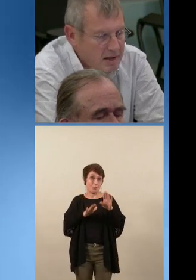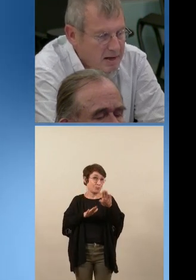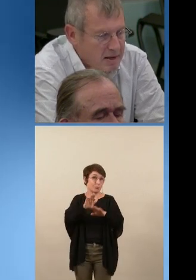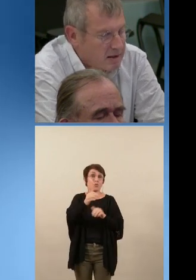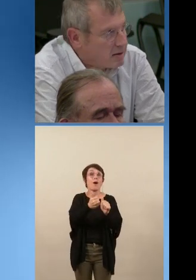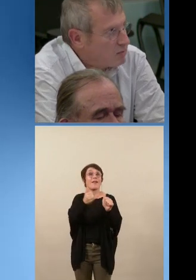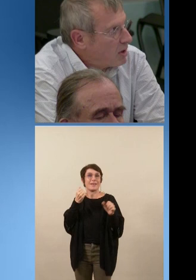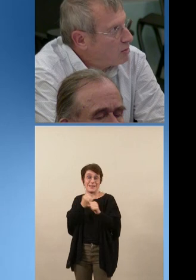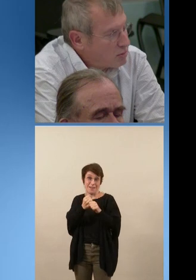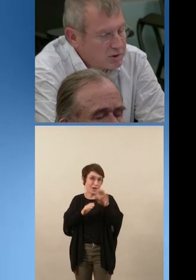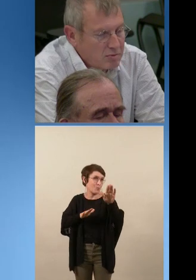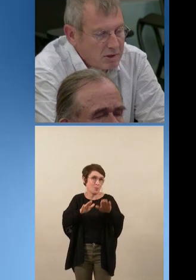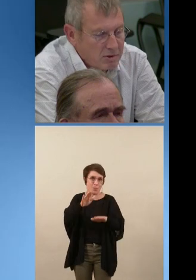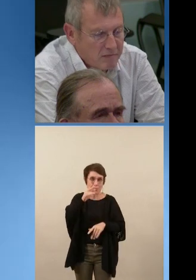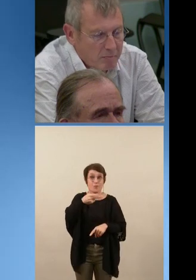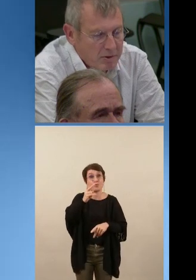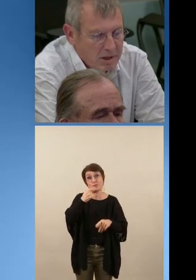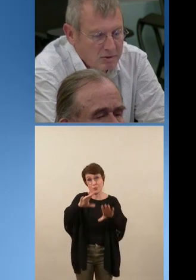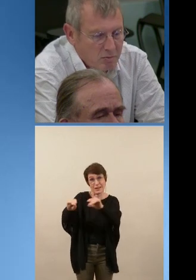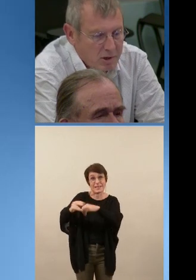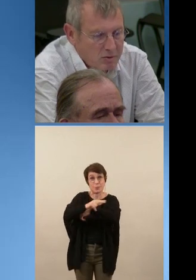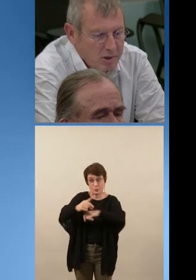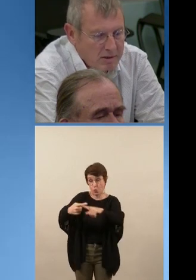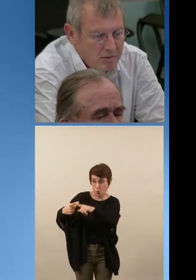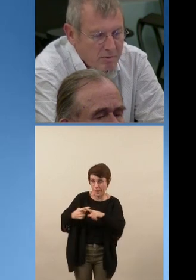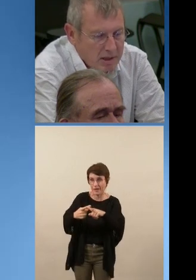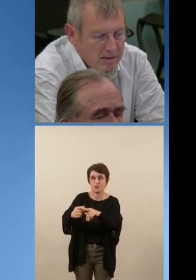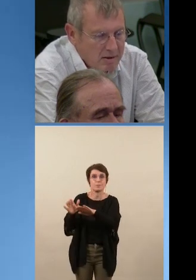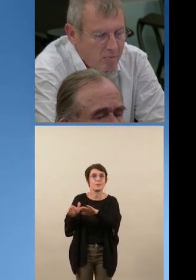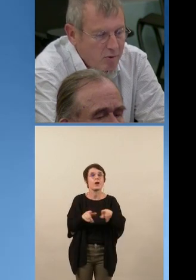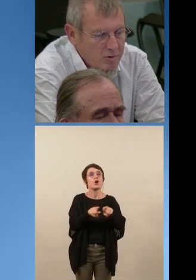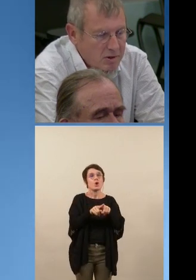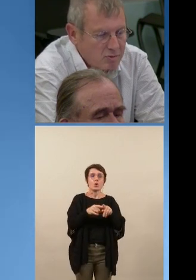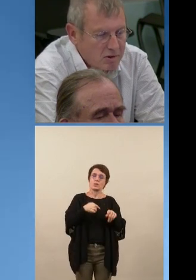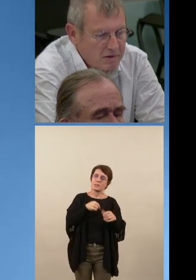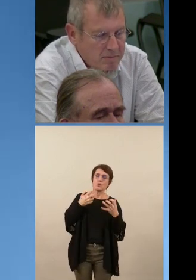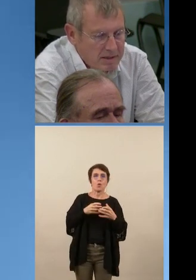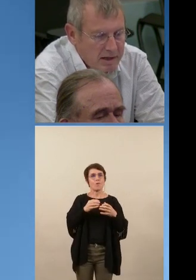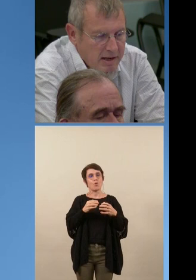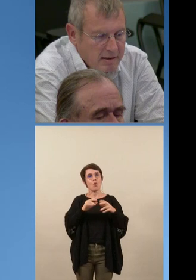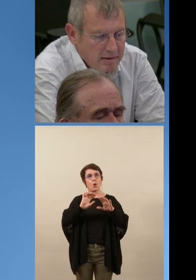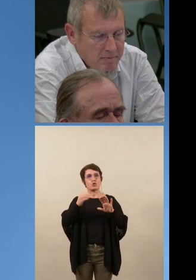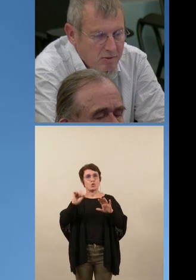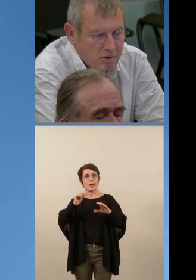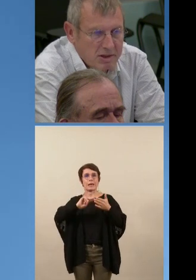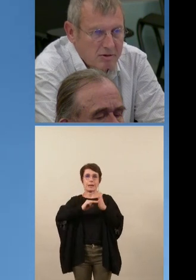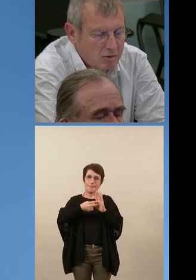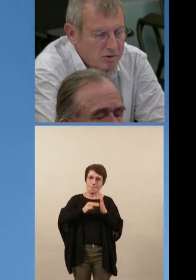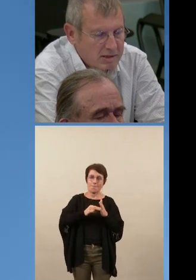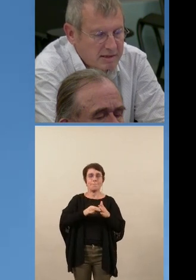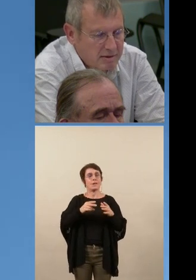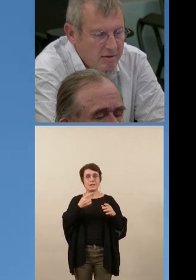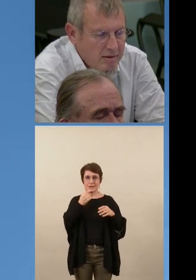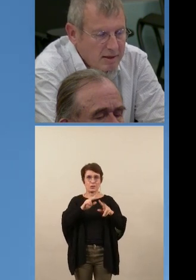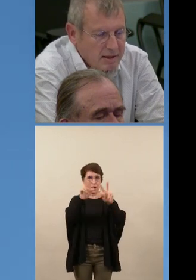télétravail sur un autre champ nous allons développer notre action pour la sobriété numérique en prolongeant la durée de vie des matériels les micro-ordinateurs